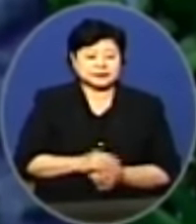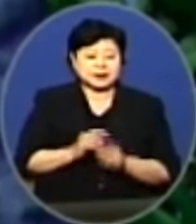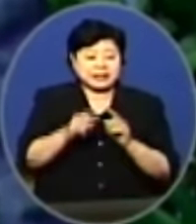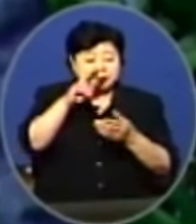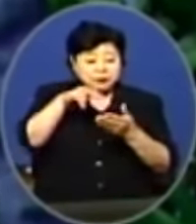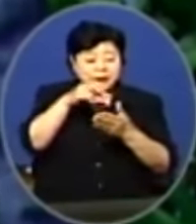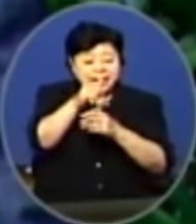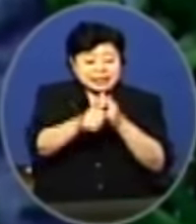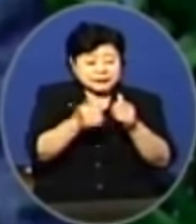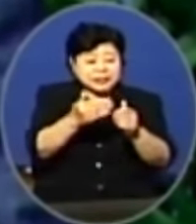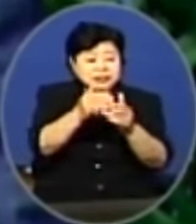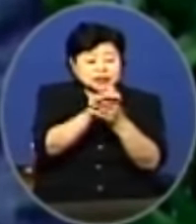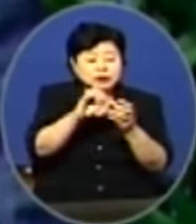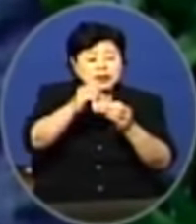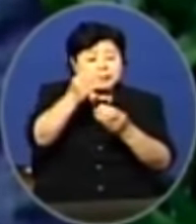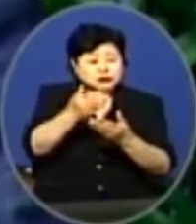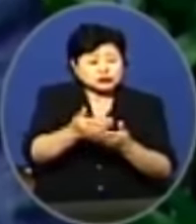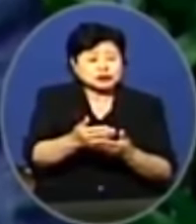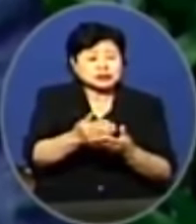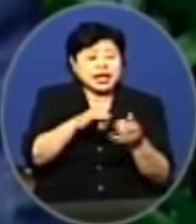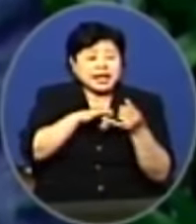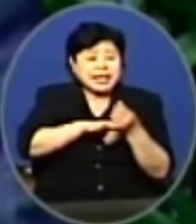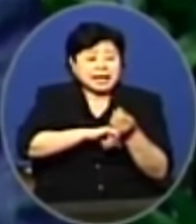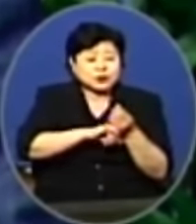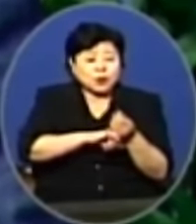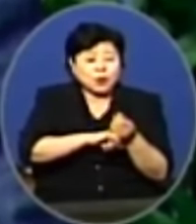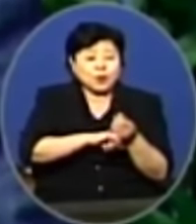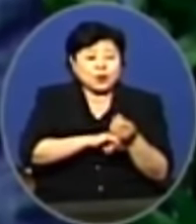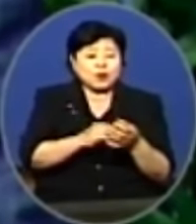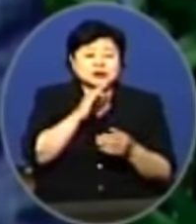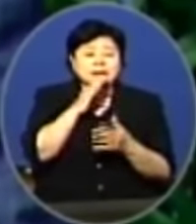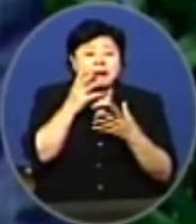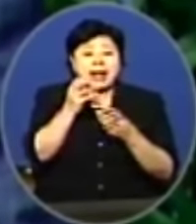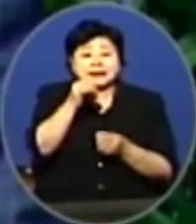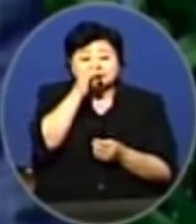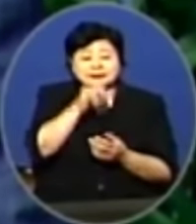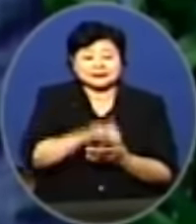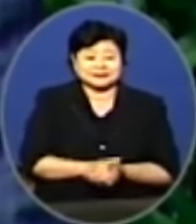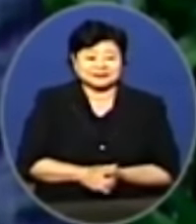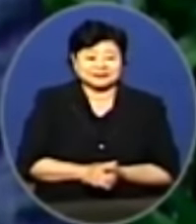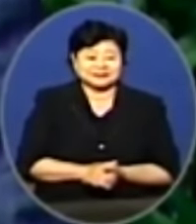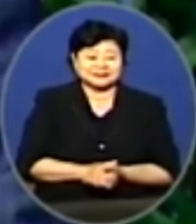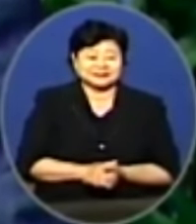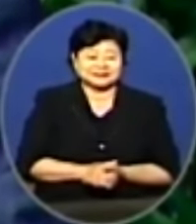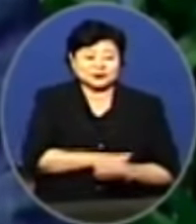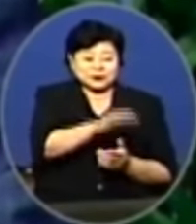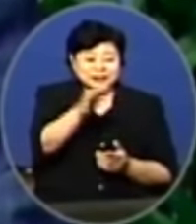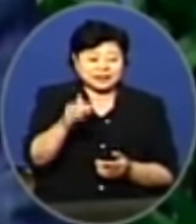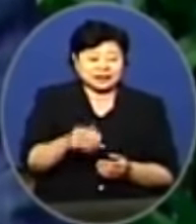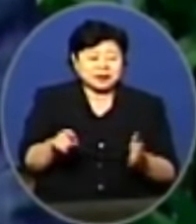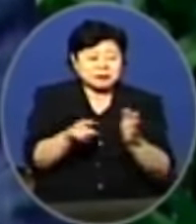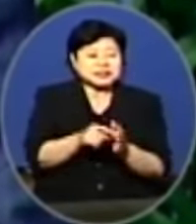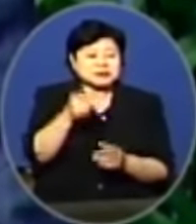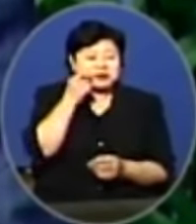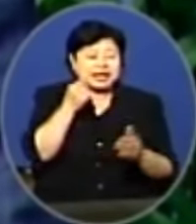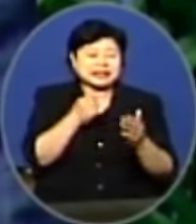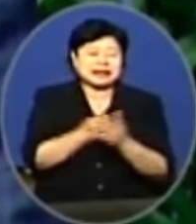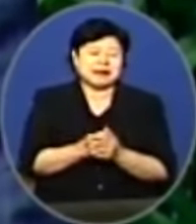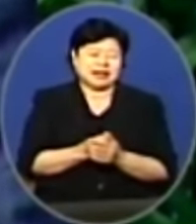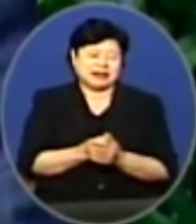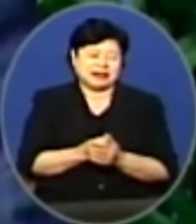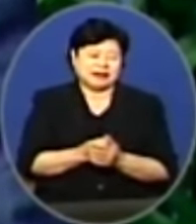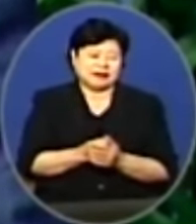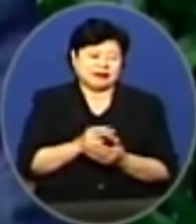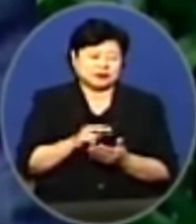성경에 보면 하나님이 기도 응답해 주시겠다는 약속이 참으로 많습니다. 우리가 못 믿어서 그렇지 안 믿어서